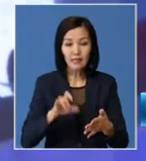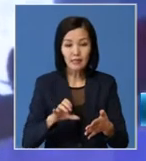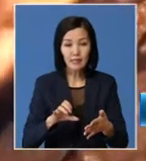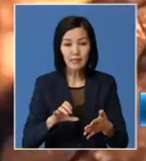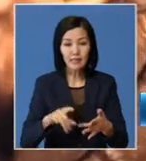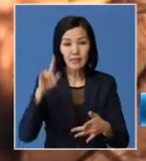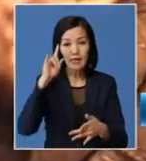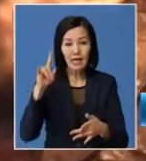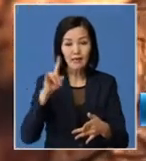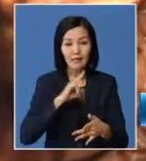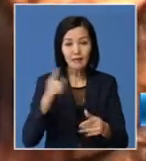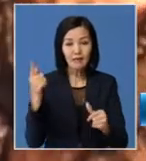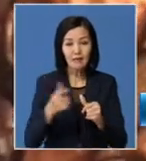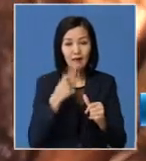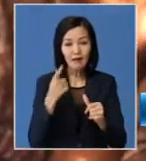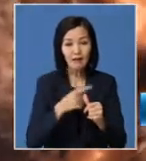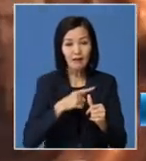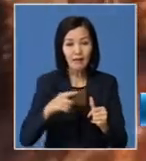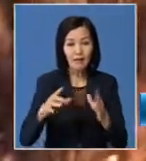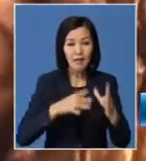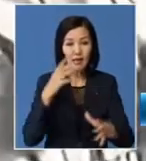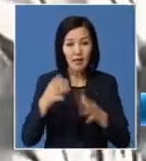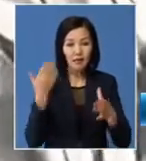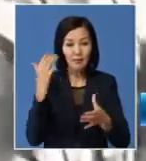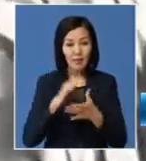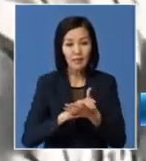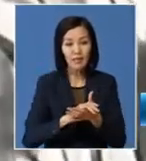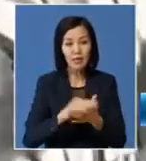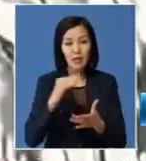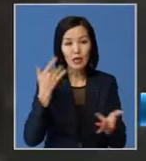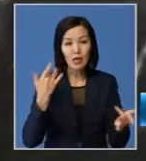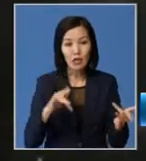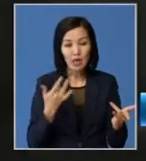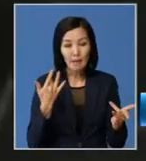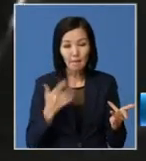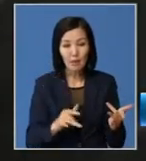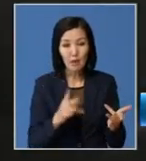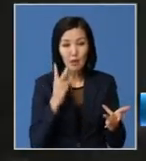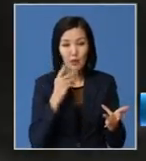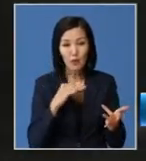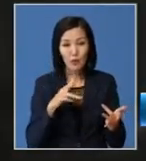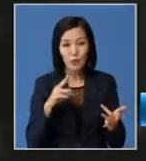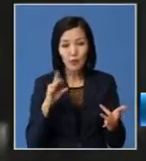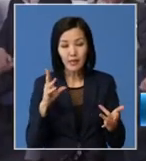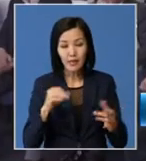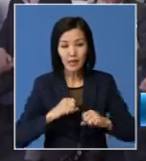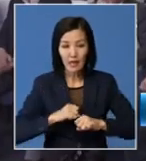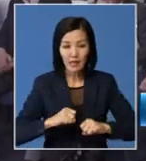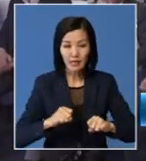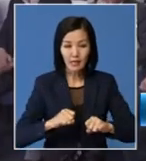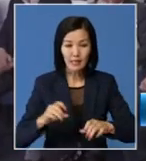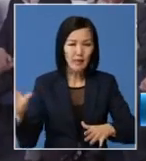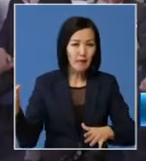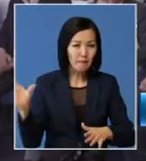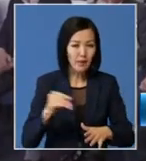атын жалпақ әлемге жайған жыралыбы Жамбыл. Алатаудың бұлбұлы Кенен, қызыл тілдің дүлдүлі Үмбетәлі, атақты Сарбас ақын. Бәрі-бәрі де